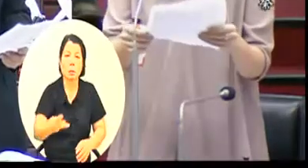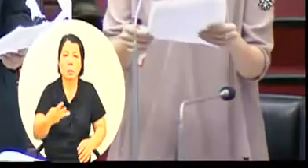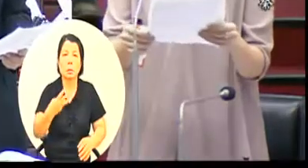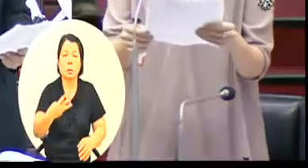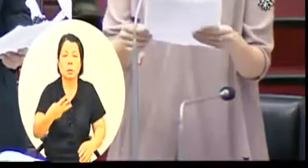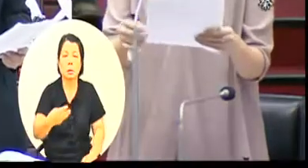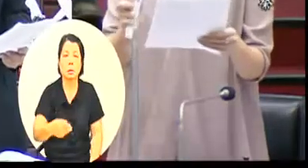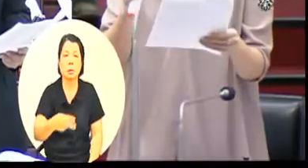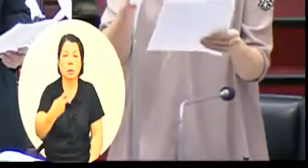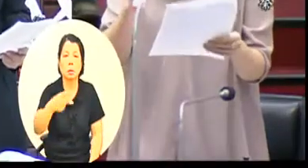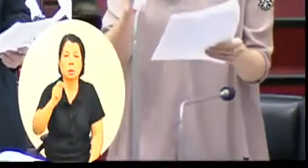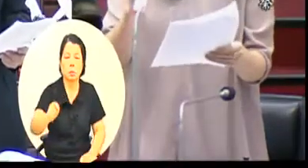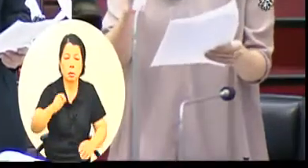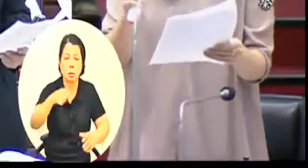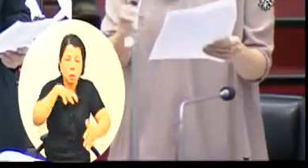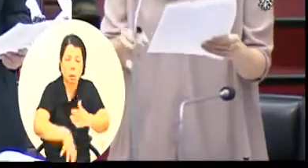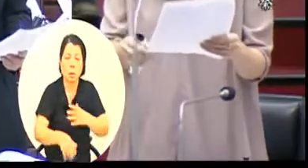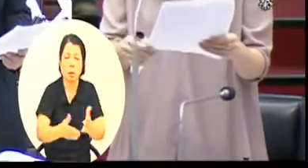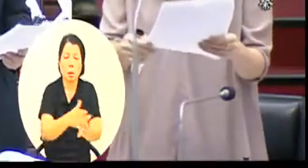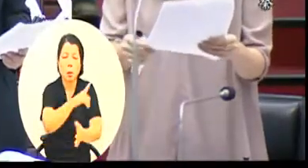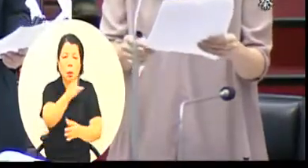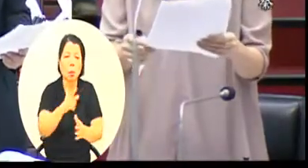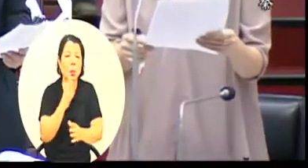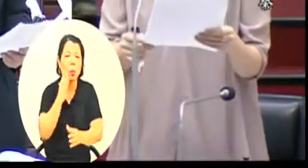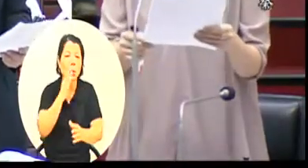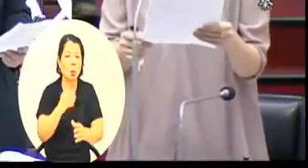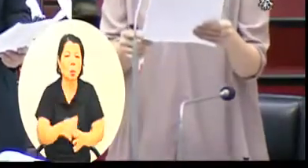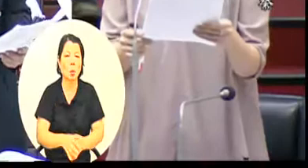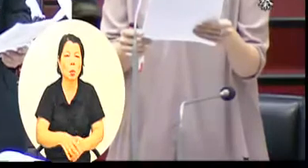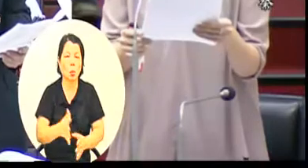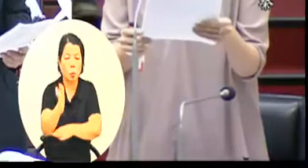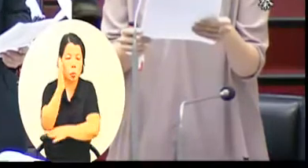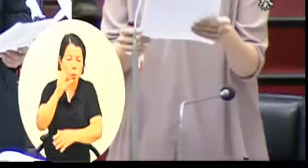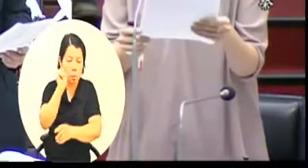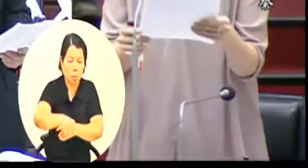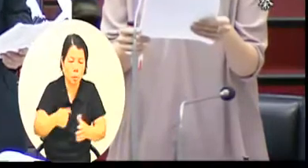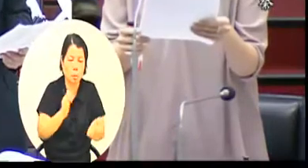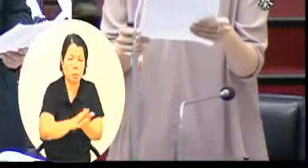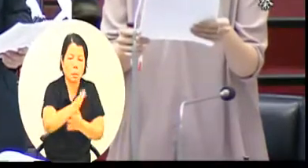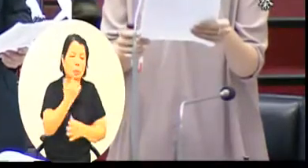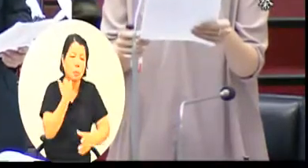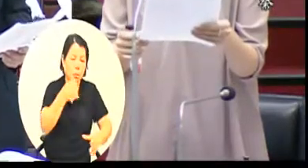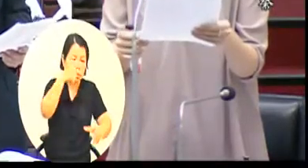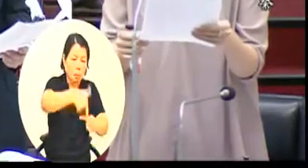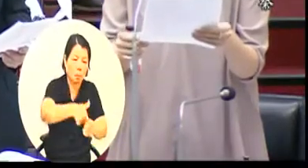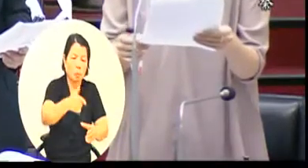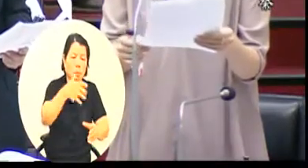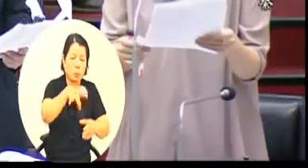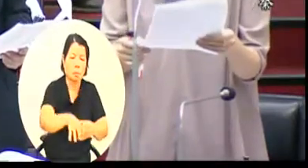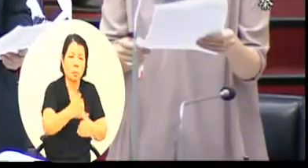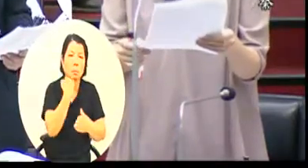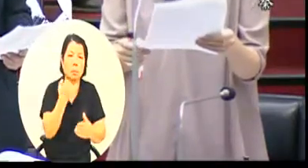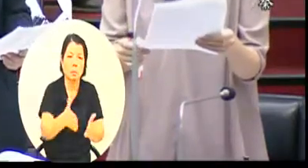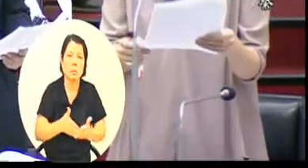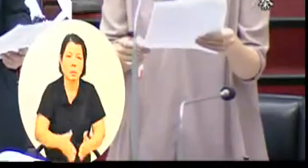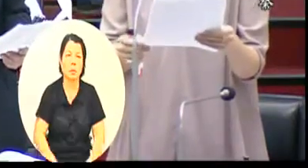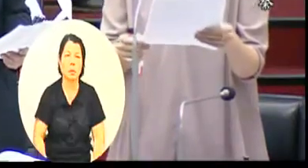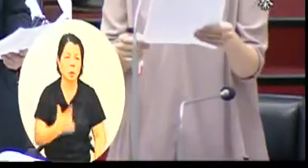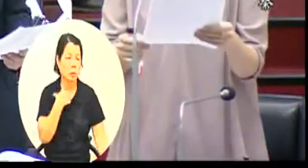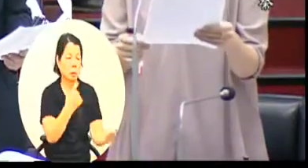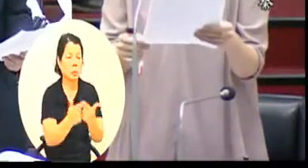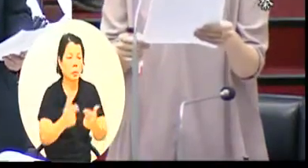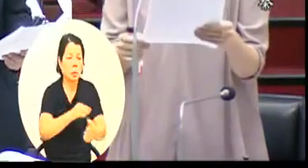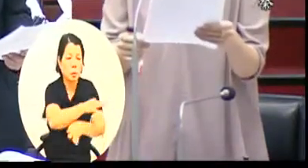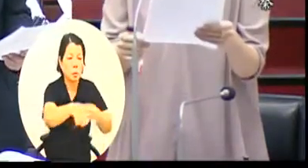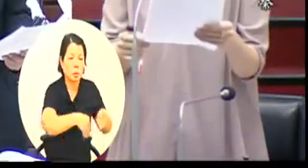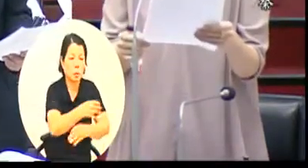经目的事业主管机关审查核准，它得设置加油站。那它申请在都市计划地区设置加油站，要符合经济部